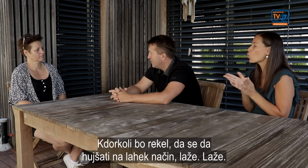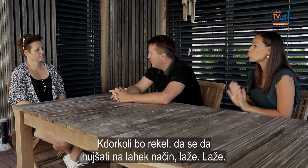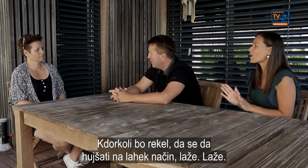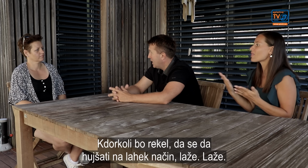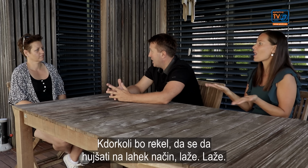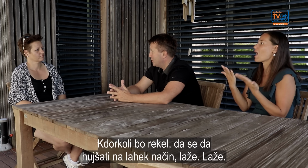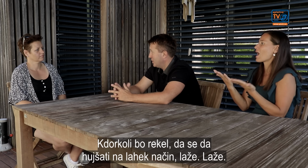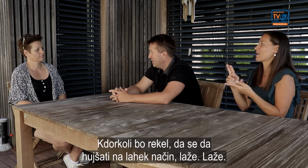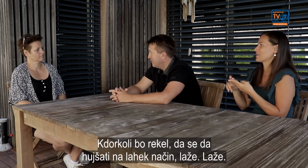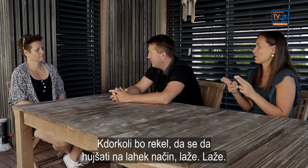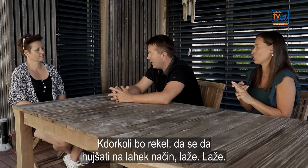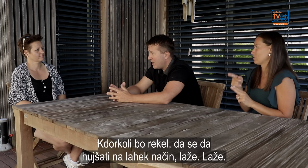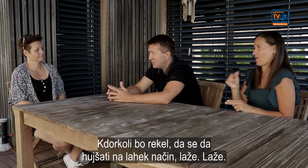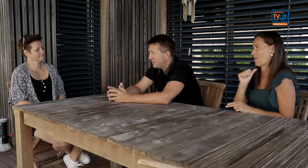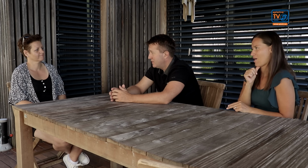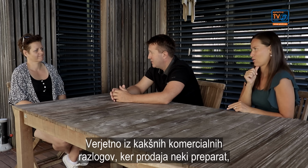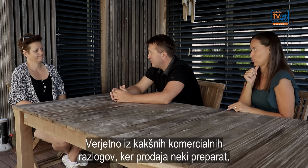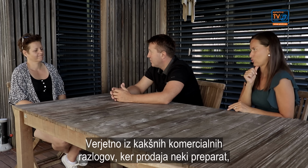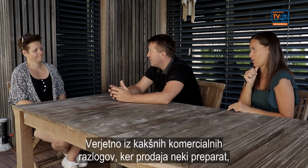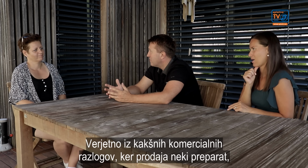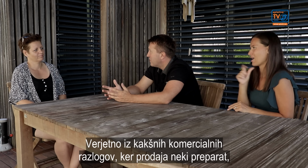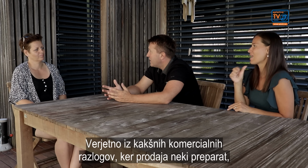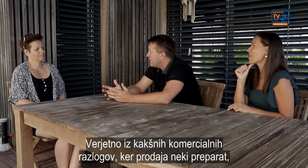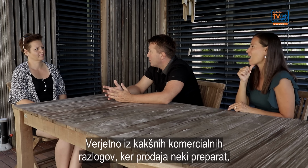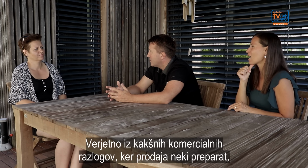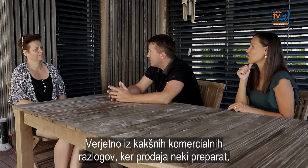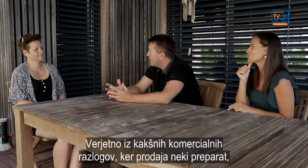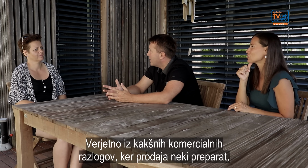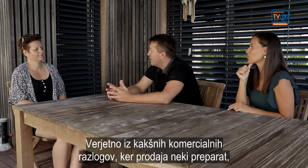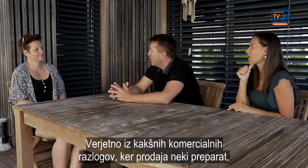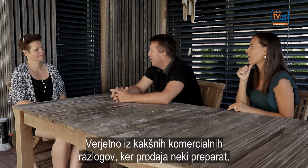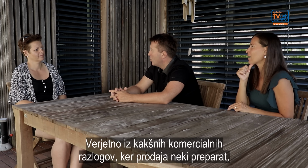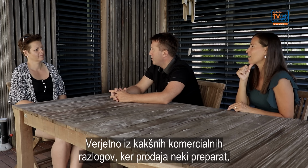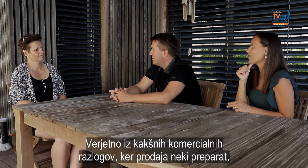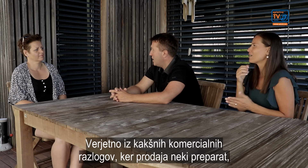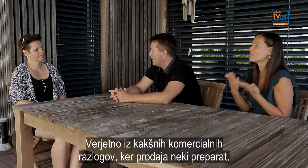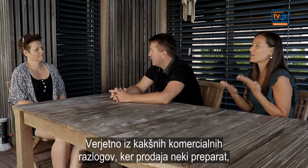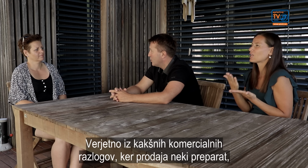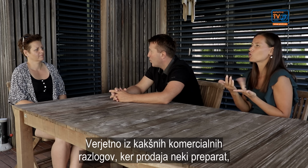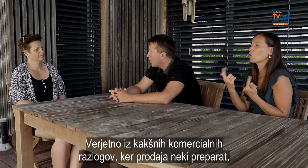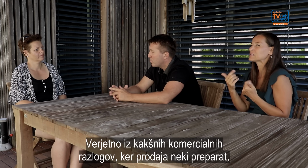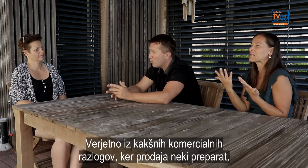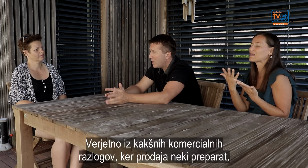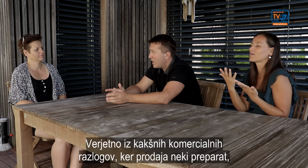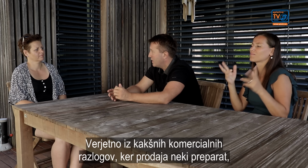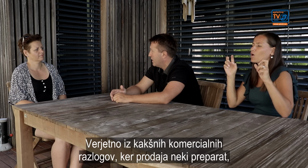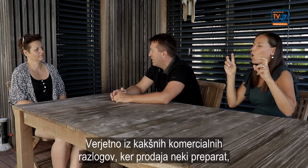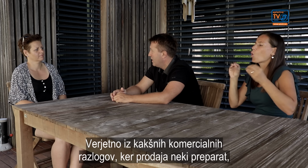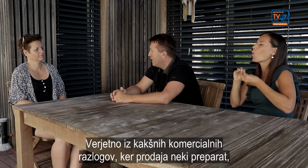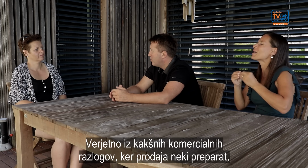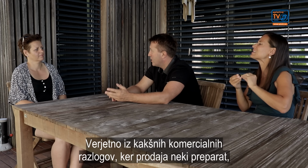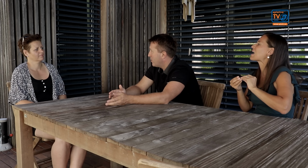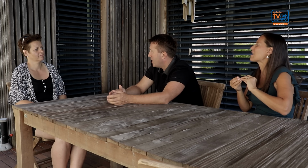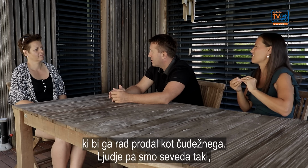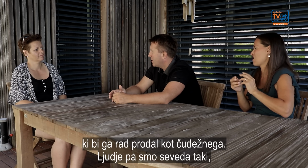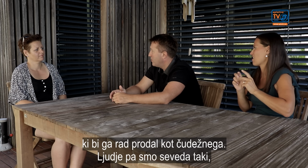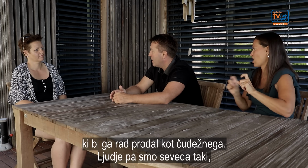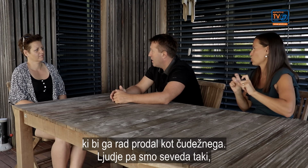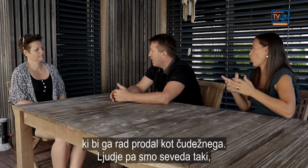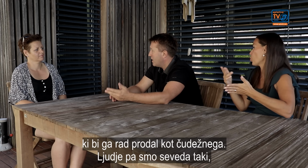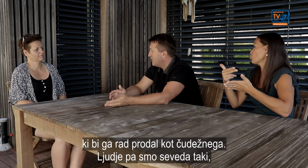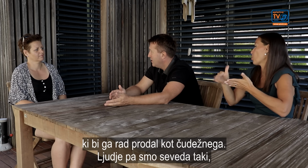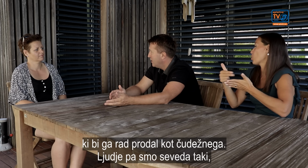način, laže iz verjetno zaradi nekih komercialnih razlogov, ker prodaja nek preparat,